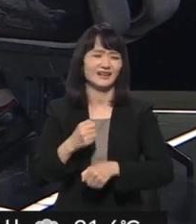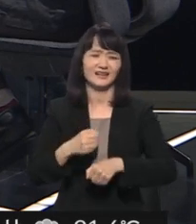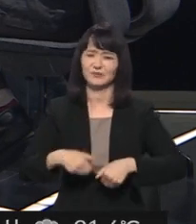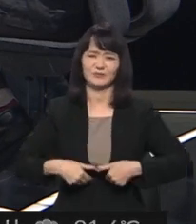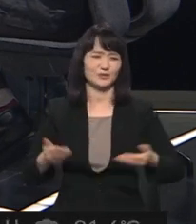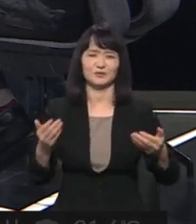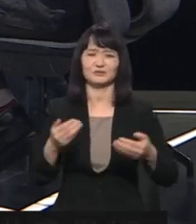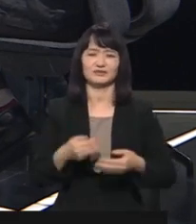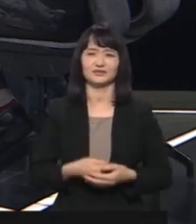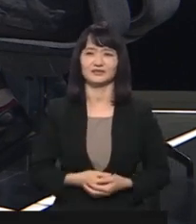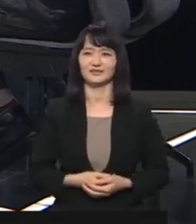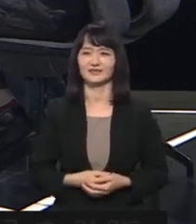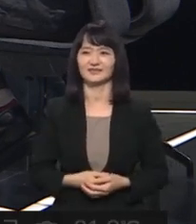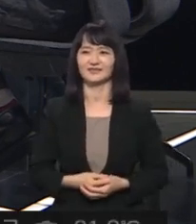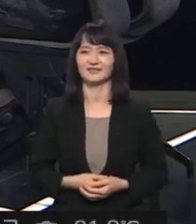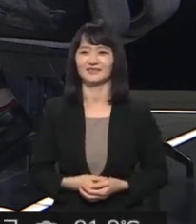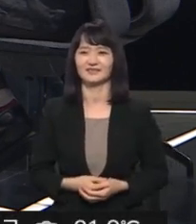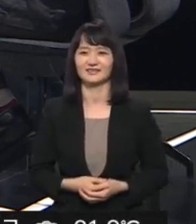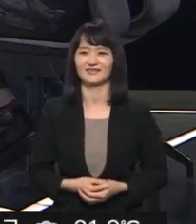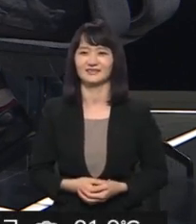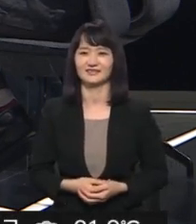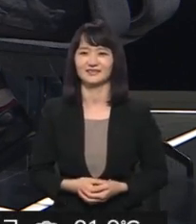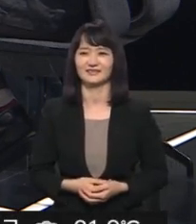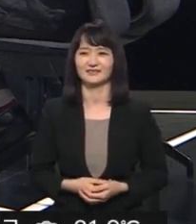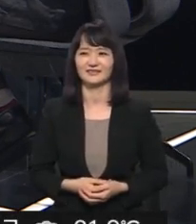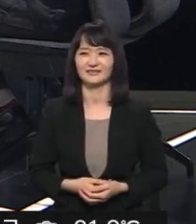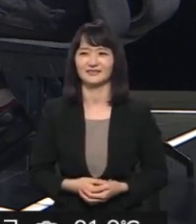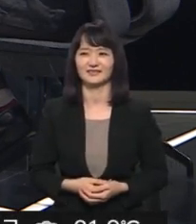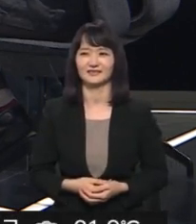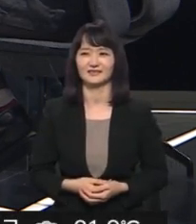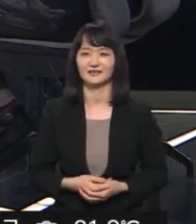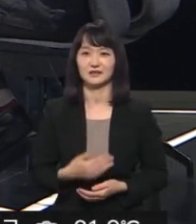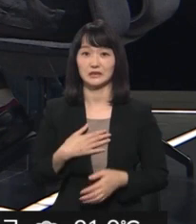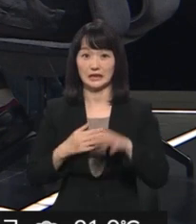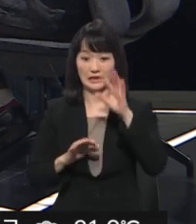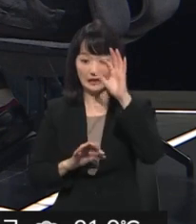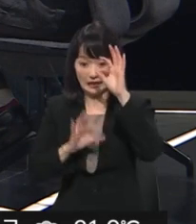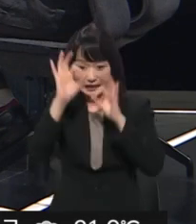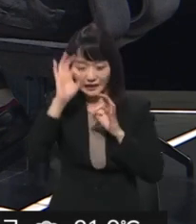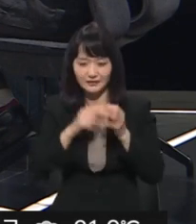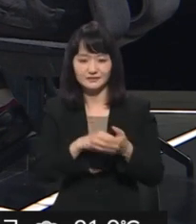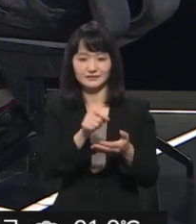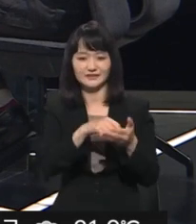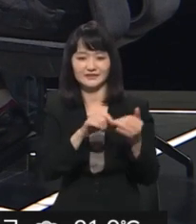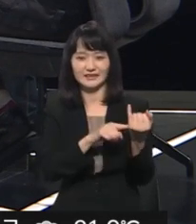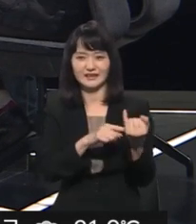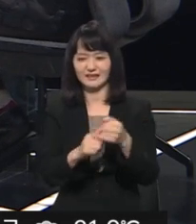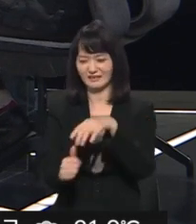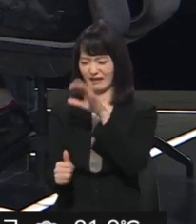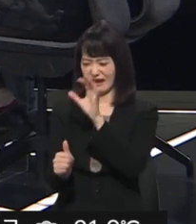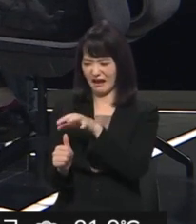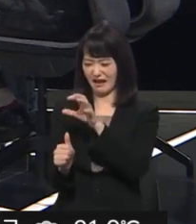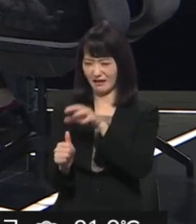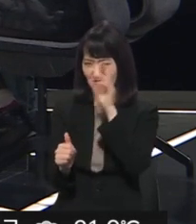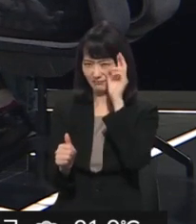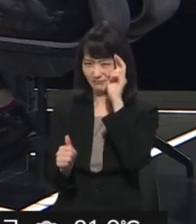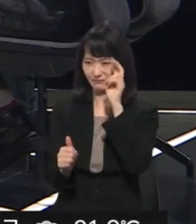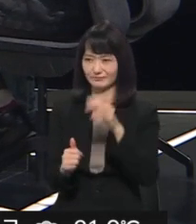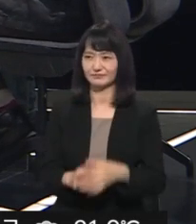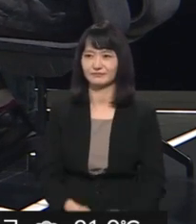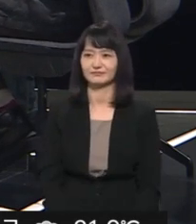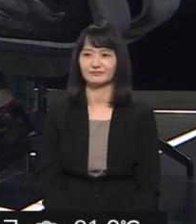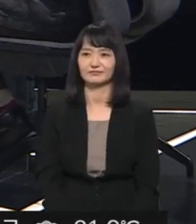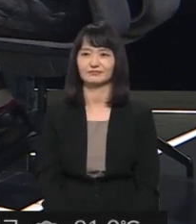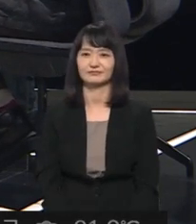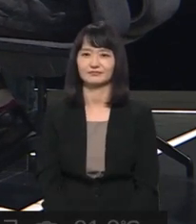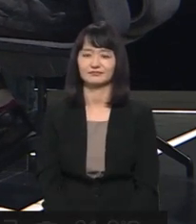4 전에도 나이 보여서 에 더 다크 실수의 서있다가 작가 점 좀 훗날 그 상태를 어쨌든 돼 예 4 안철수 내